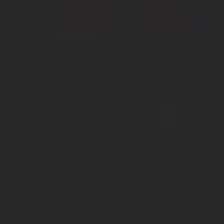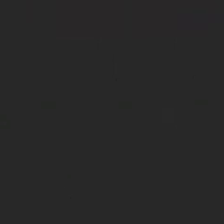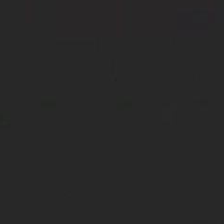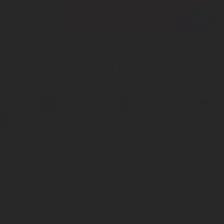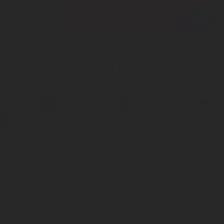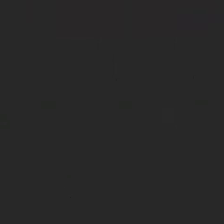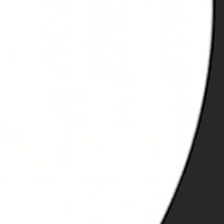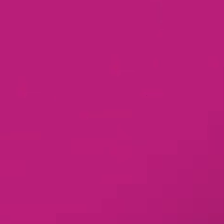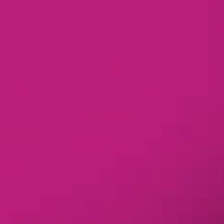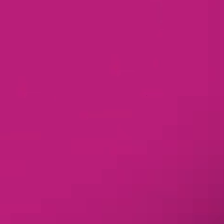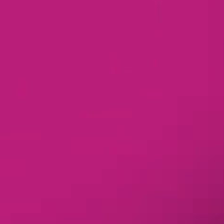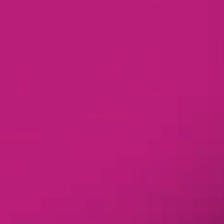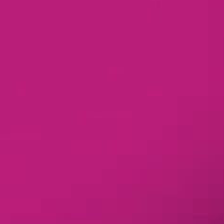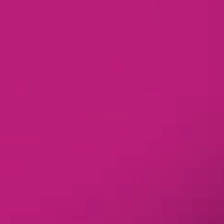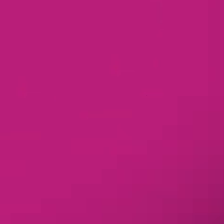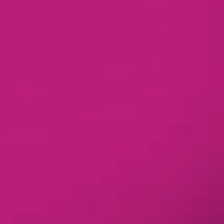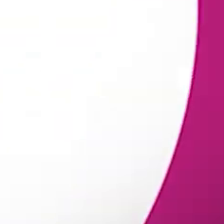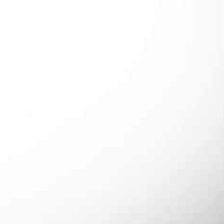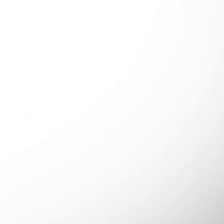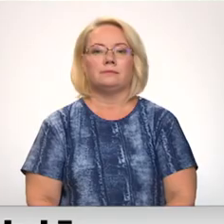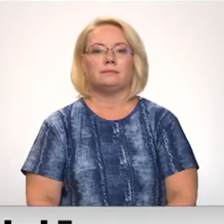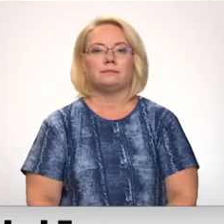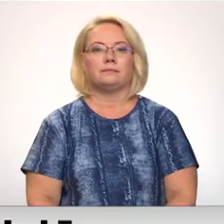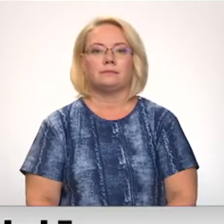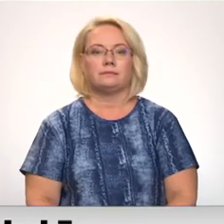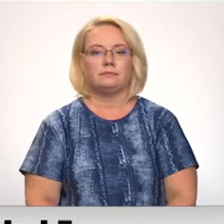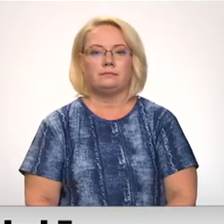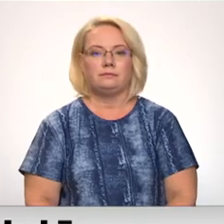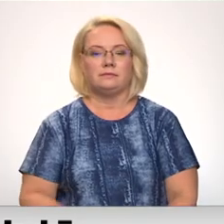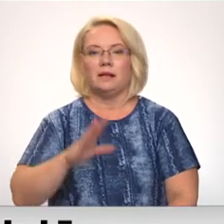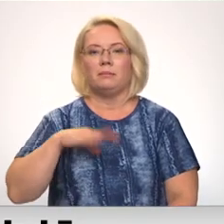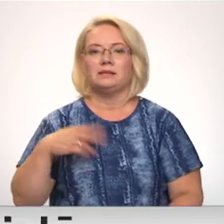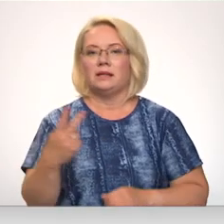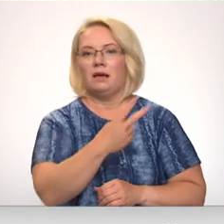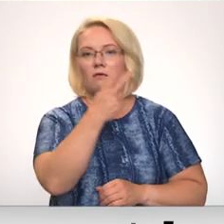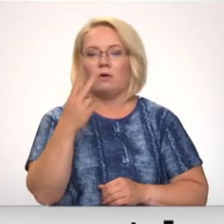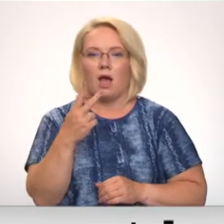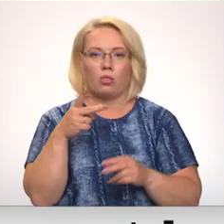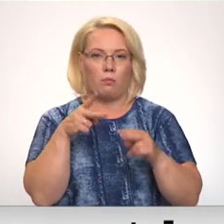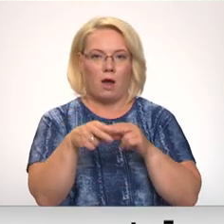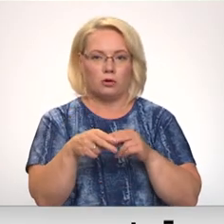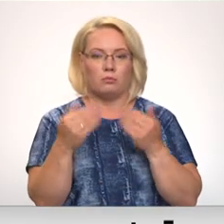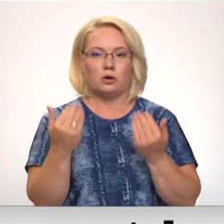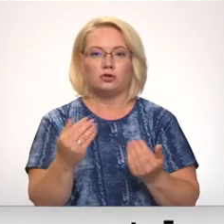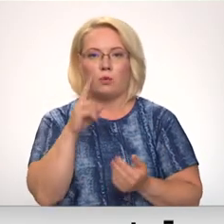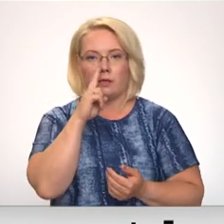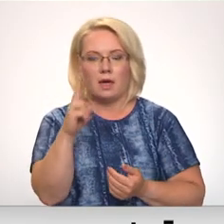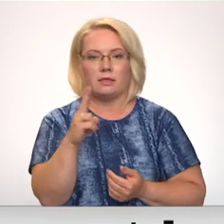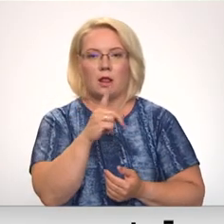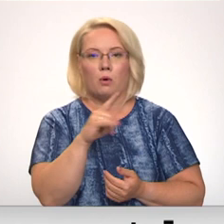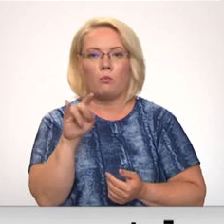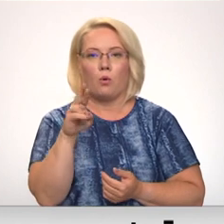Re, viss ēters ir te! Pēc divu gadu pārtraukuma šodien Pūrē